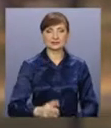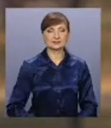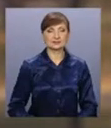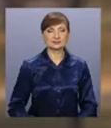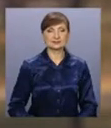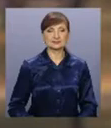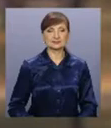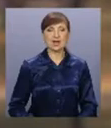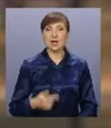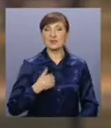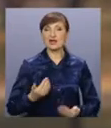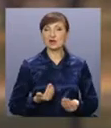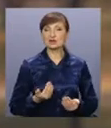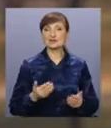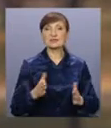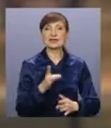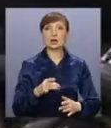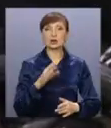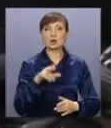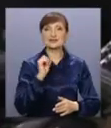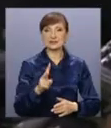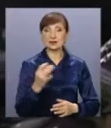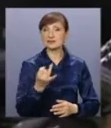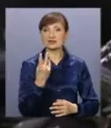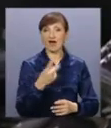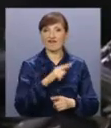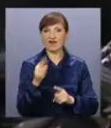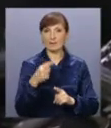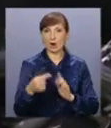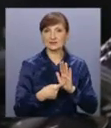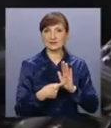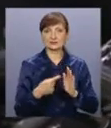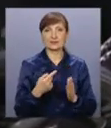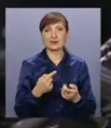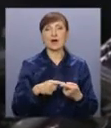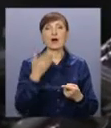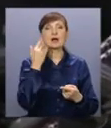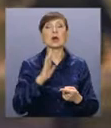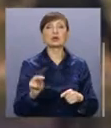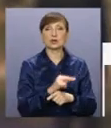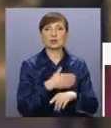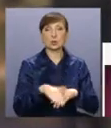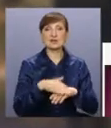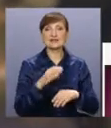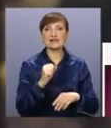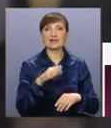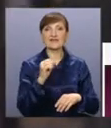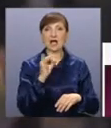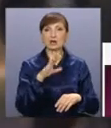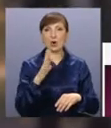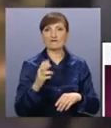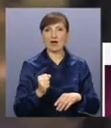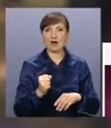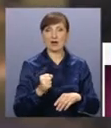Так, меня как жителя микрорайона Достык интересует два вопроса. Когда будет ремонт улицы Садвакасова, потому